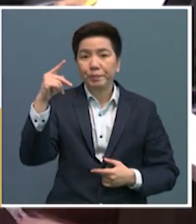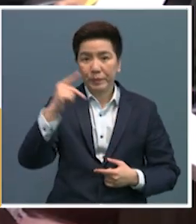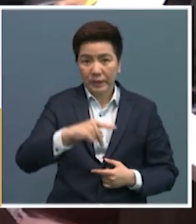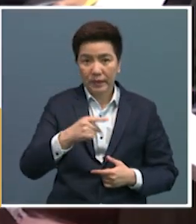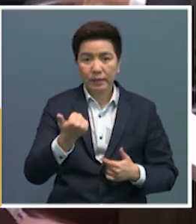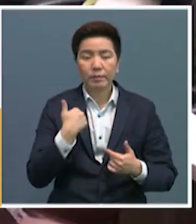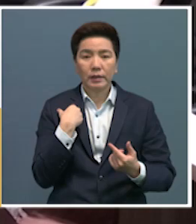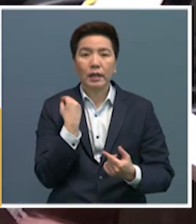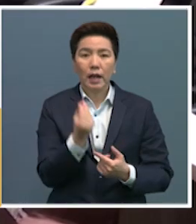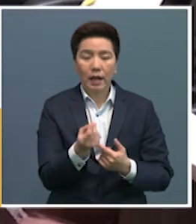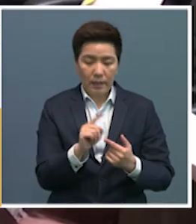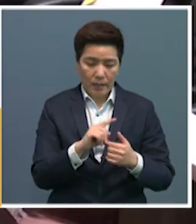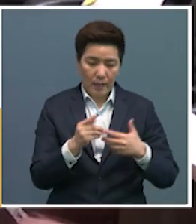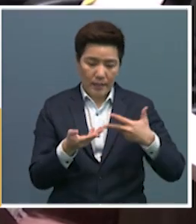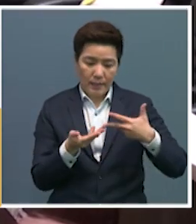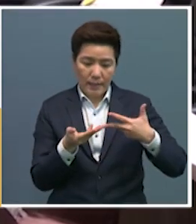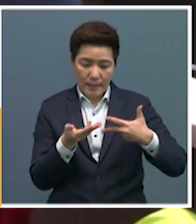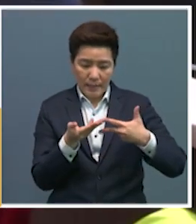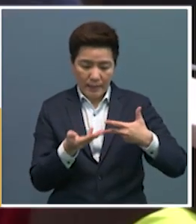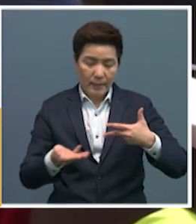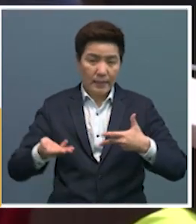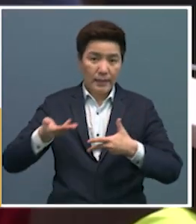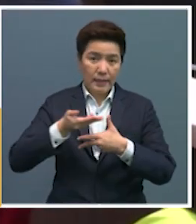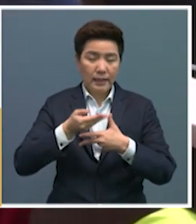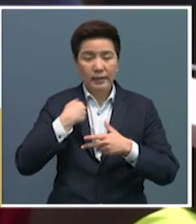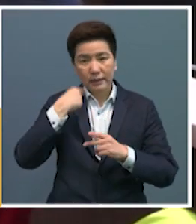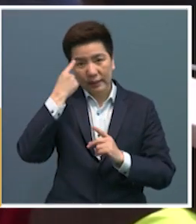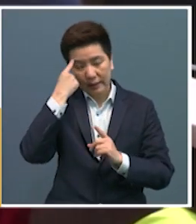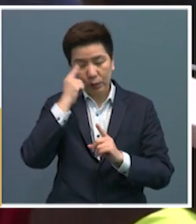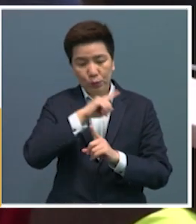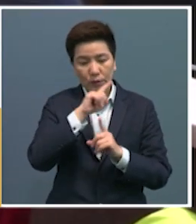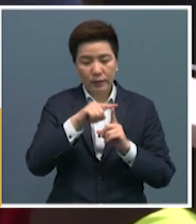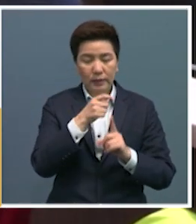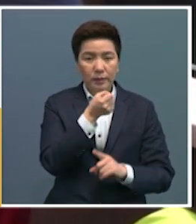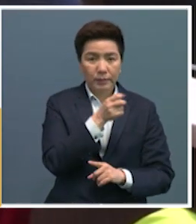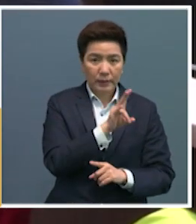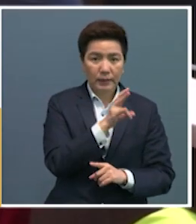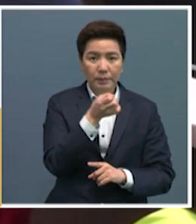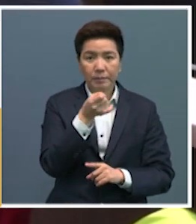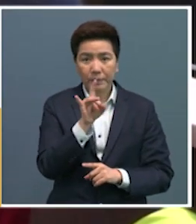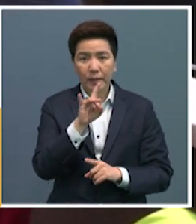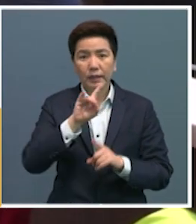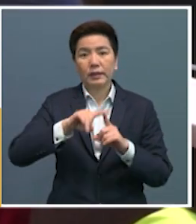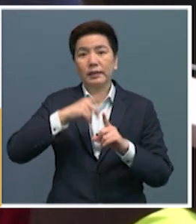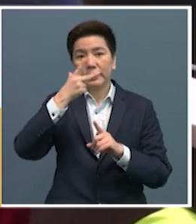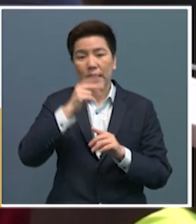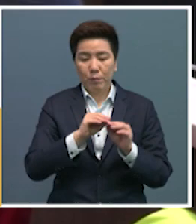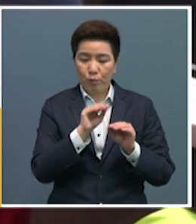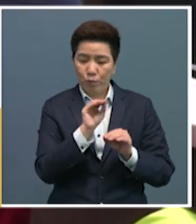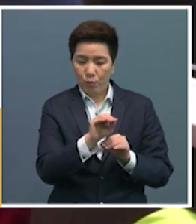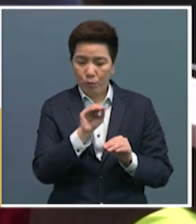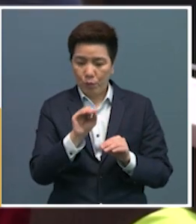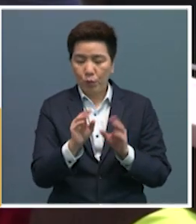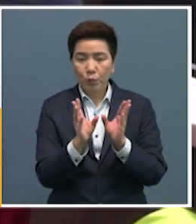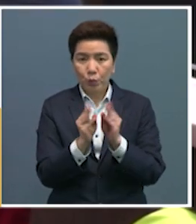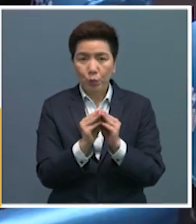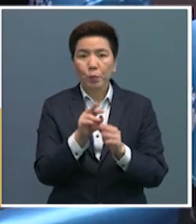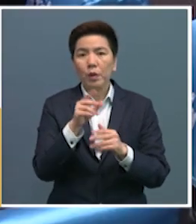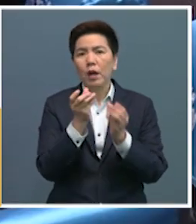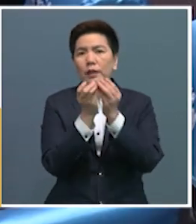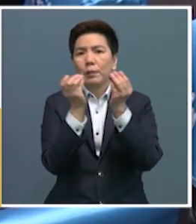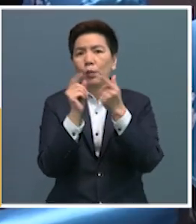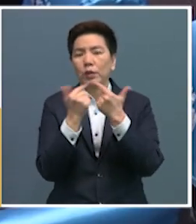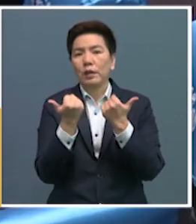เพื่อพิจารณาวาระ 3เกาะขาดกันว่าจะเป็นวันที่ 17-18มีนาคมนะคะซึ่งก็จะเปิดให้สมาชิก